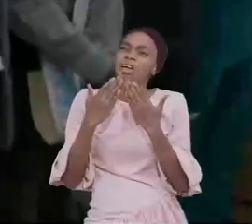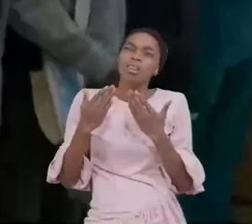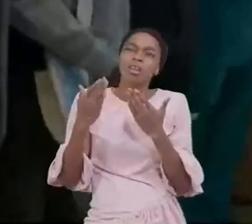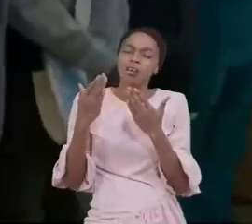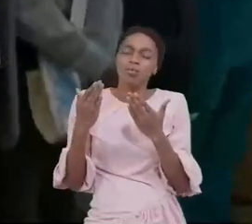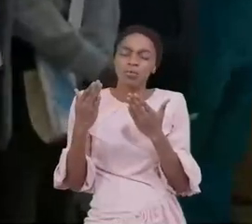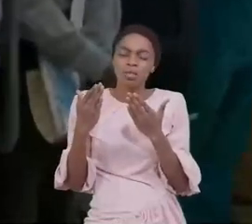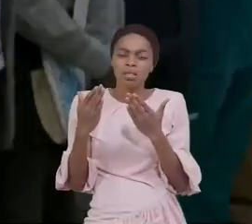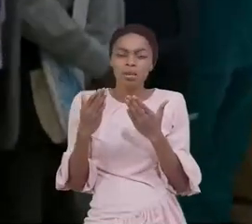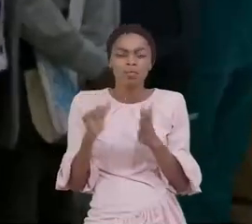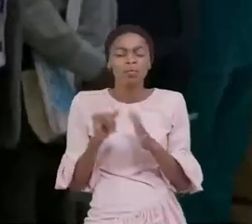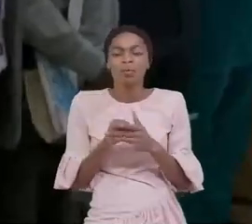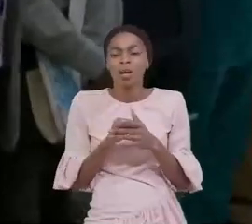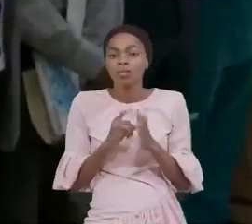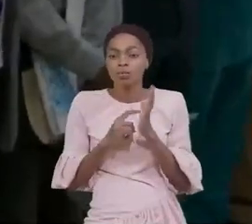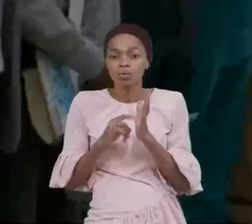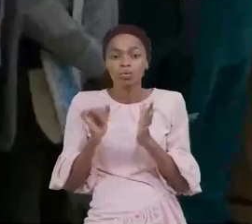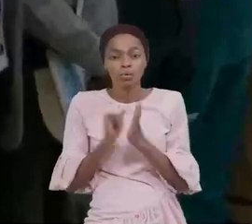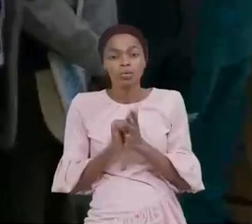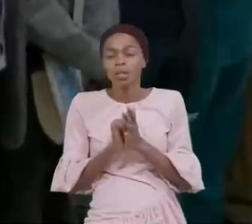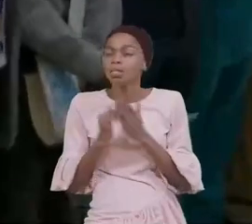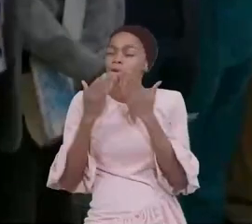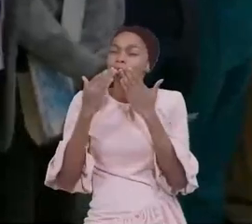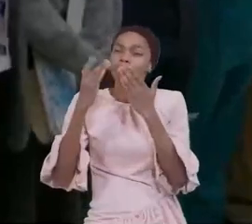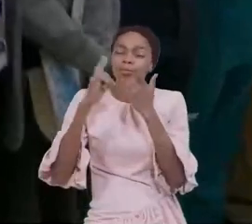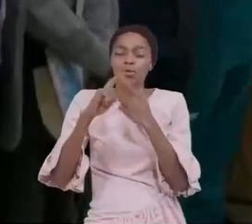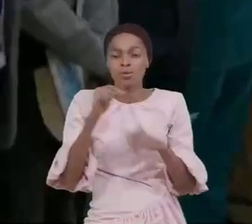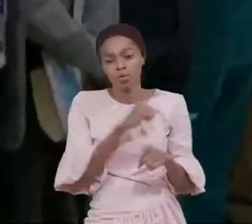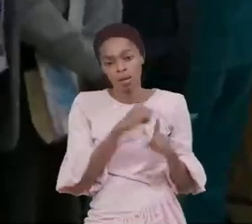cette gratitude au Seigneur.